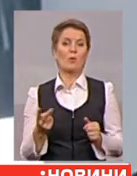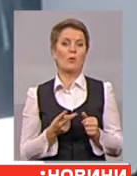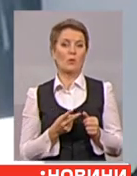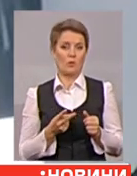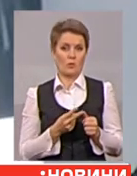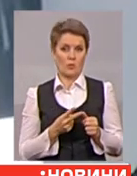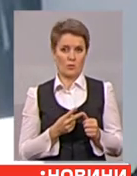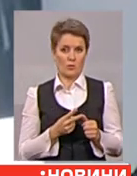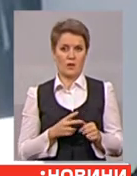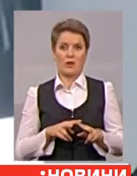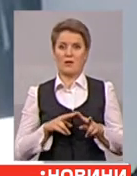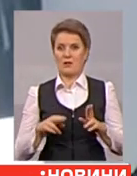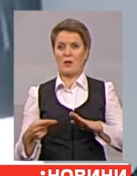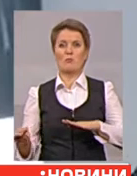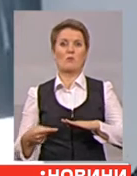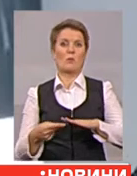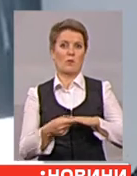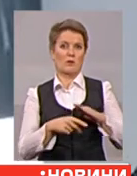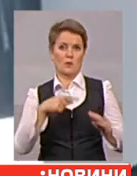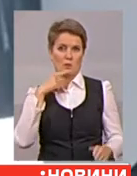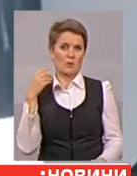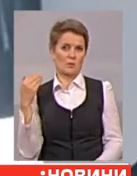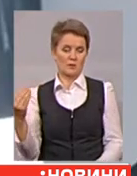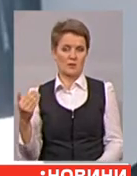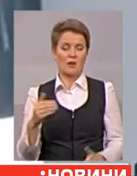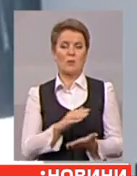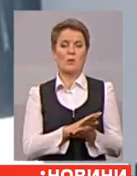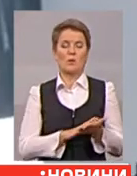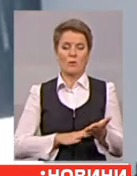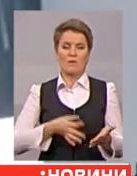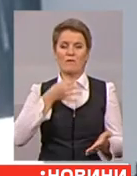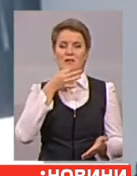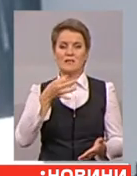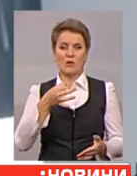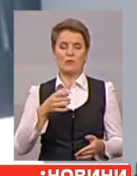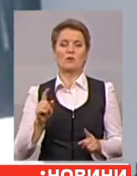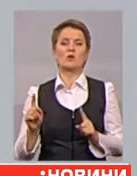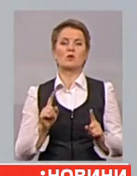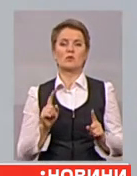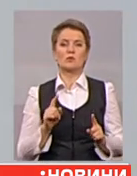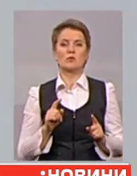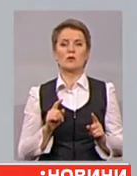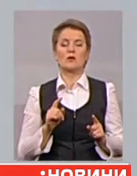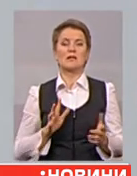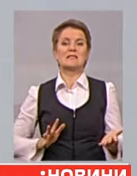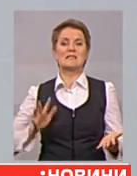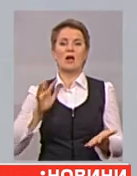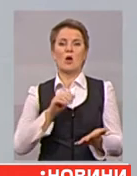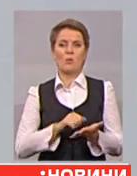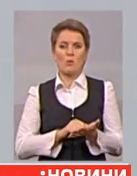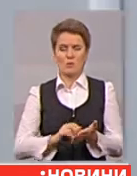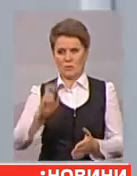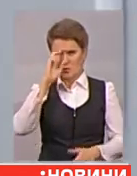всіх пропагандистських російських телеканалів продовжує висловлювати тези щодо нібито захоплення щодо